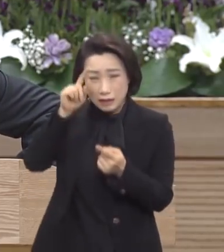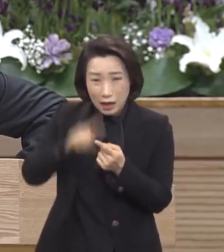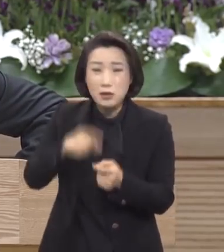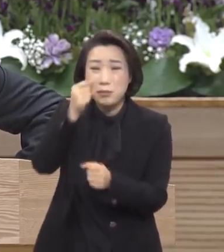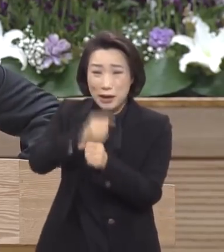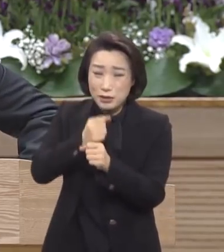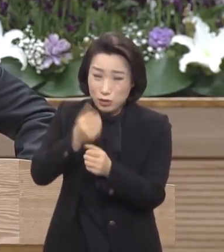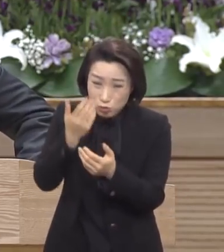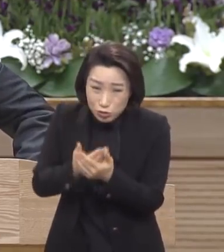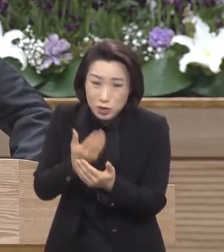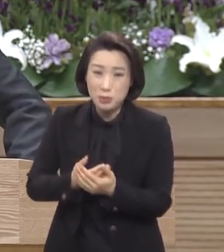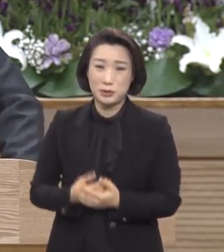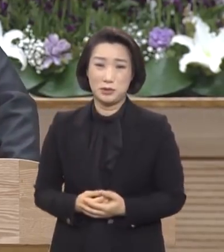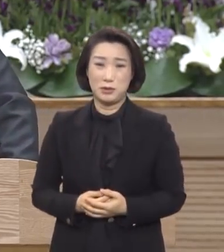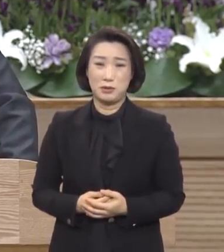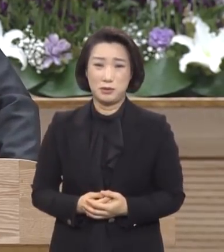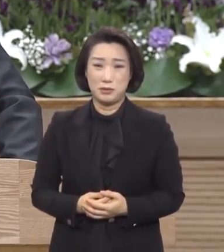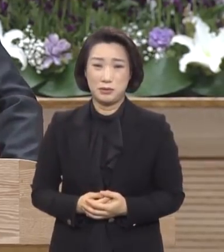되게 하소서.